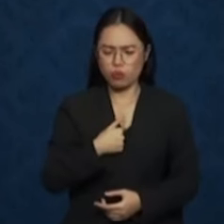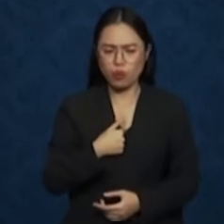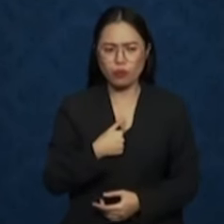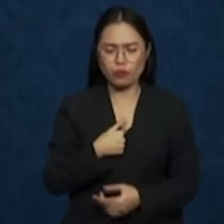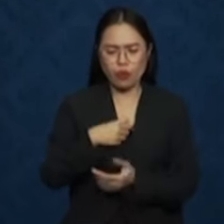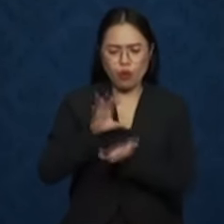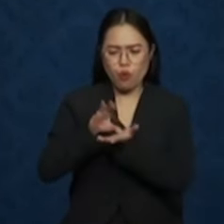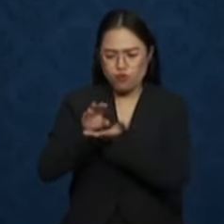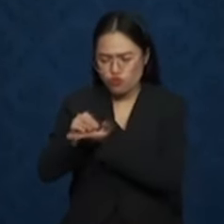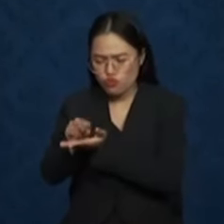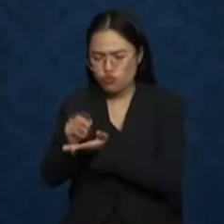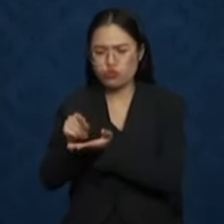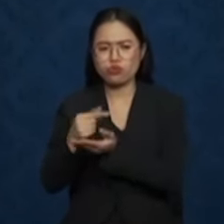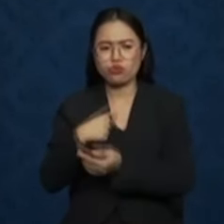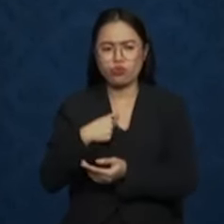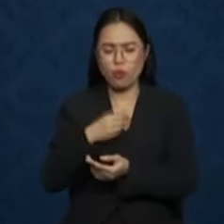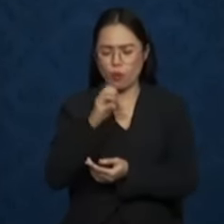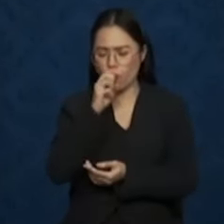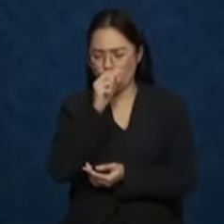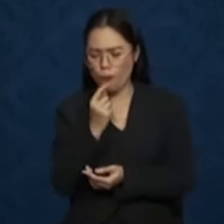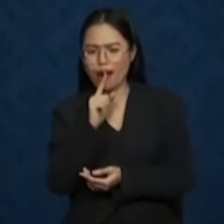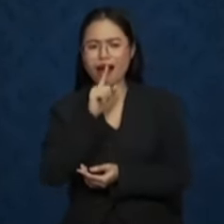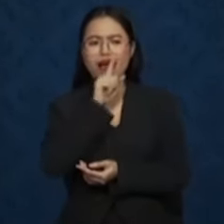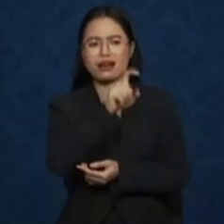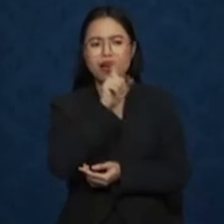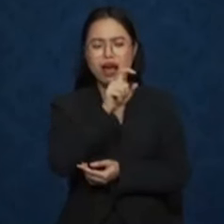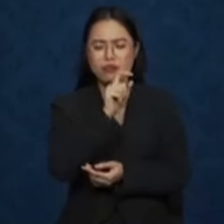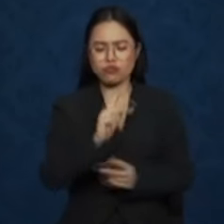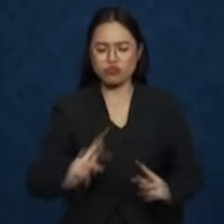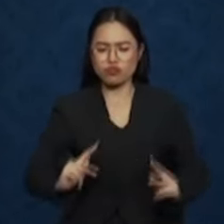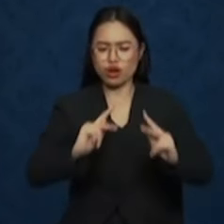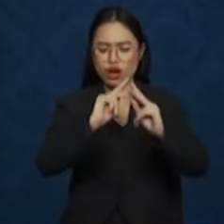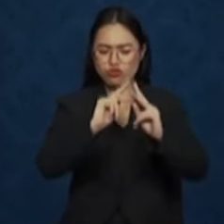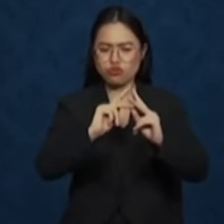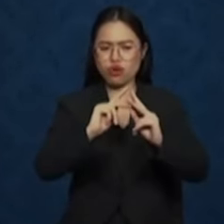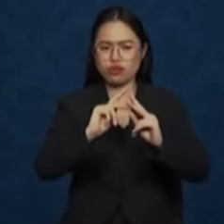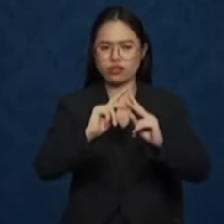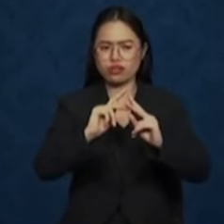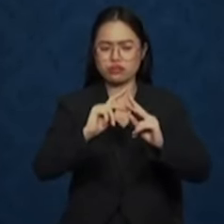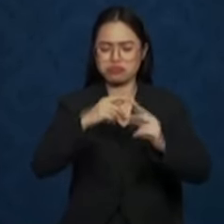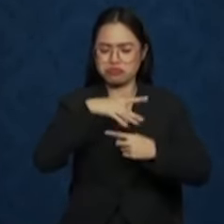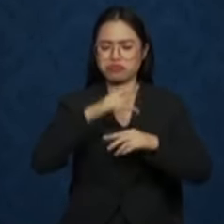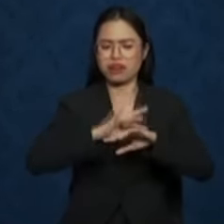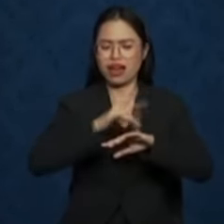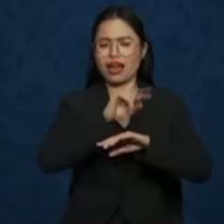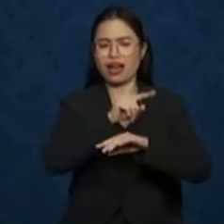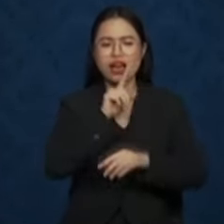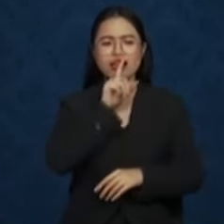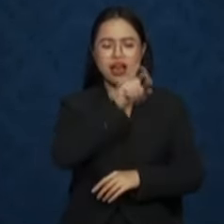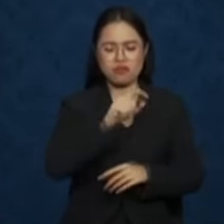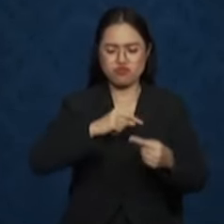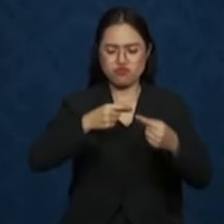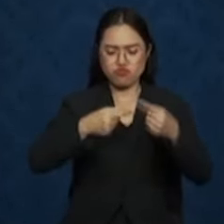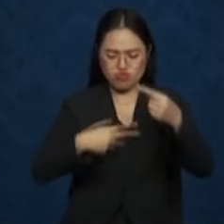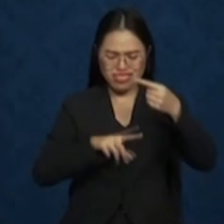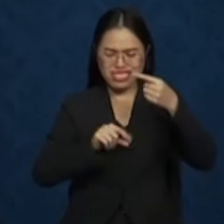ปรวบรวมมาแล้วนะครับสถิติทั้งสภาถามท่านรัฐมนตรีว่าการกระทรวงทรัพย์ที่ไม่มีรัฐมนตรีช่วยนะครับ20กระทู้นะครับทั้งฝ่ายค้านและรัฐบาลรวมกัน